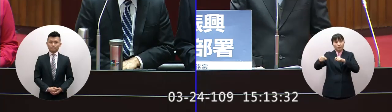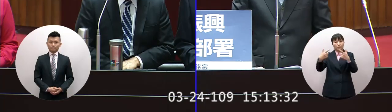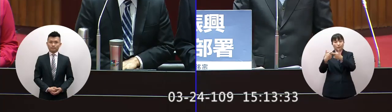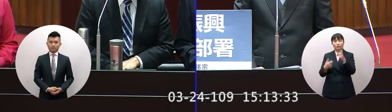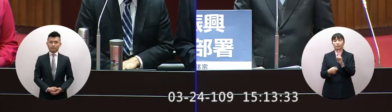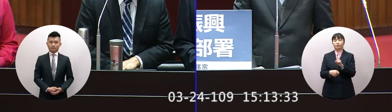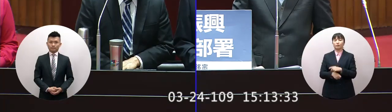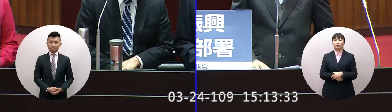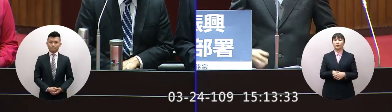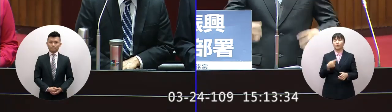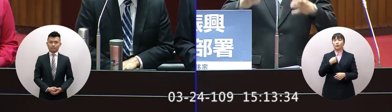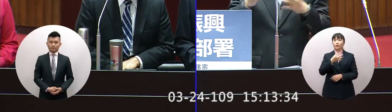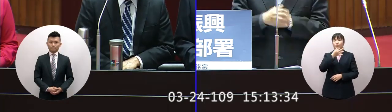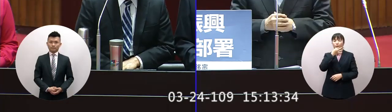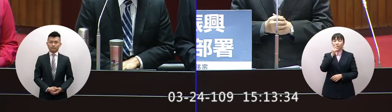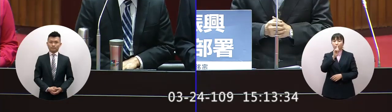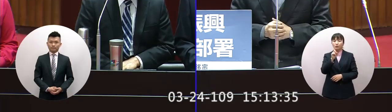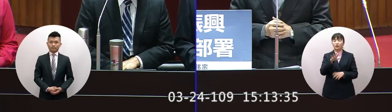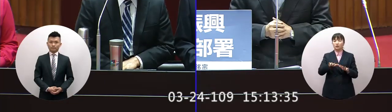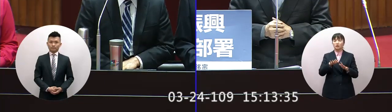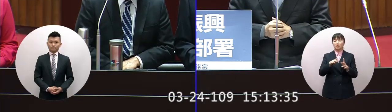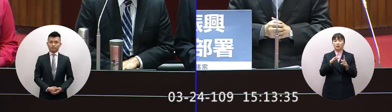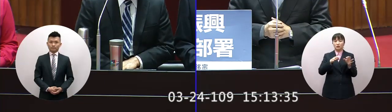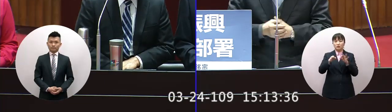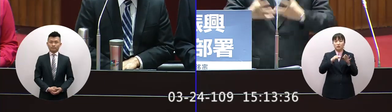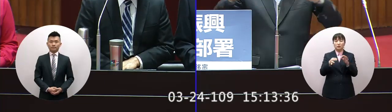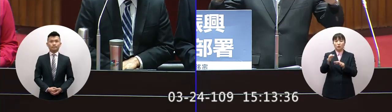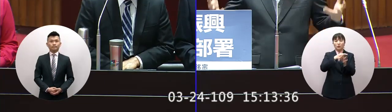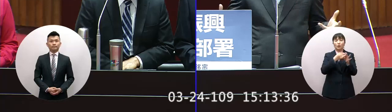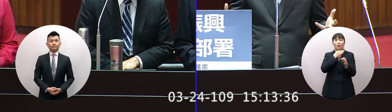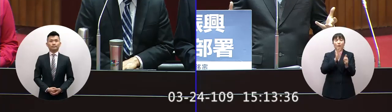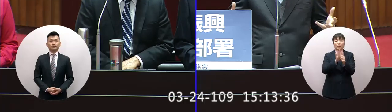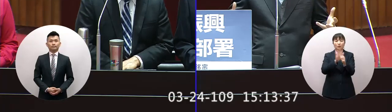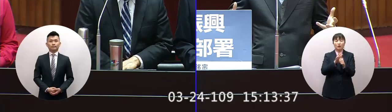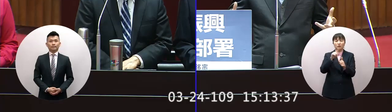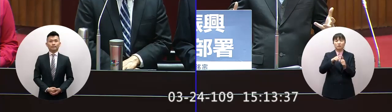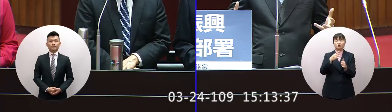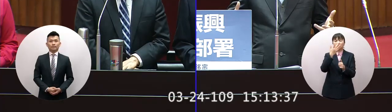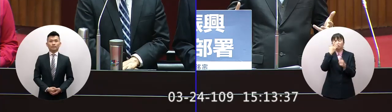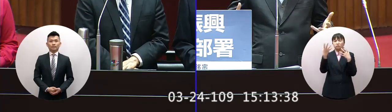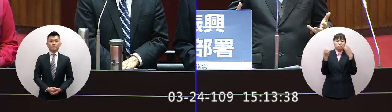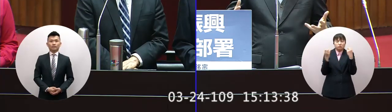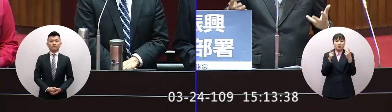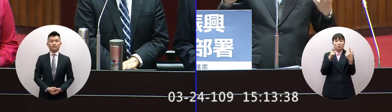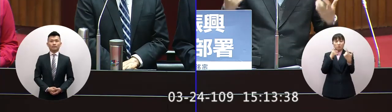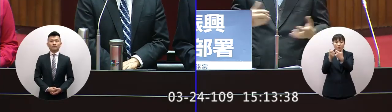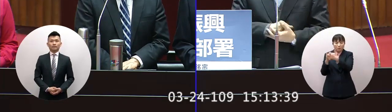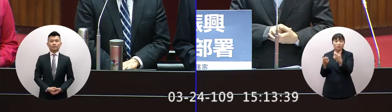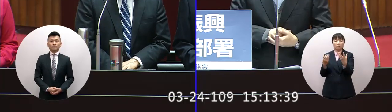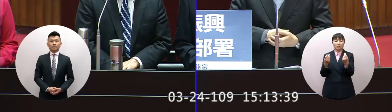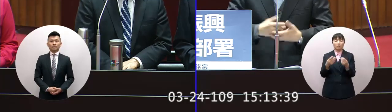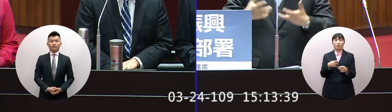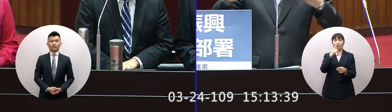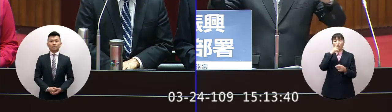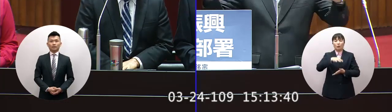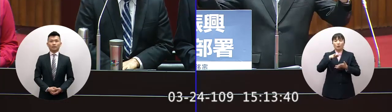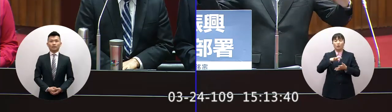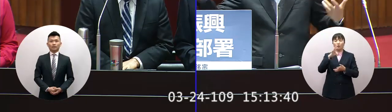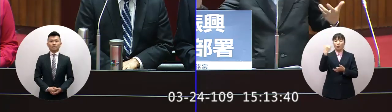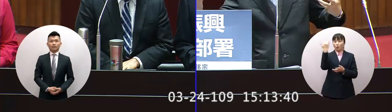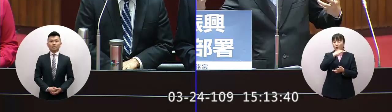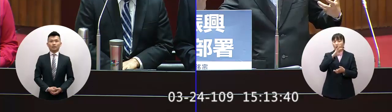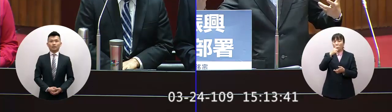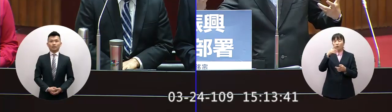怕现在的纾困呐、啊，瞎子摸象。我怕院长哪一天醒